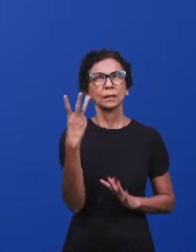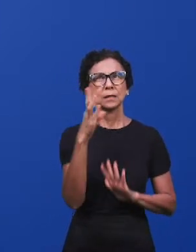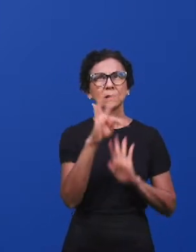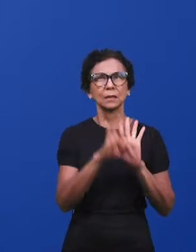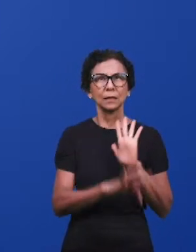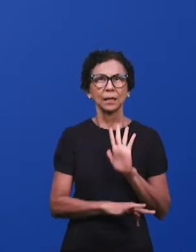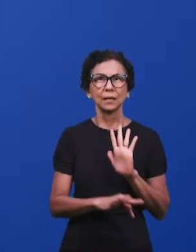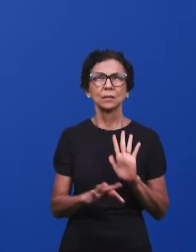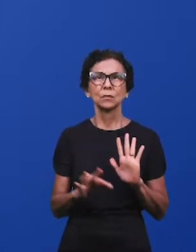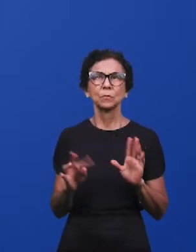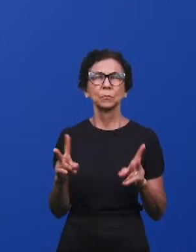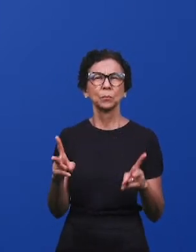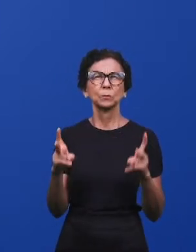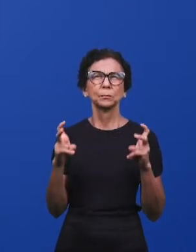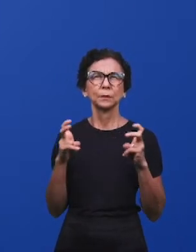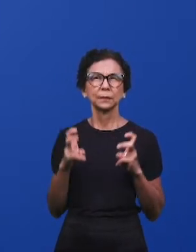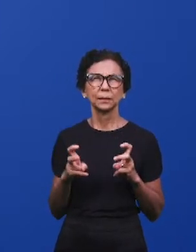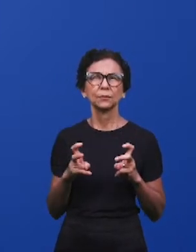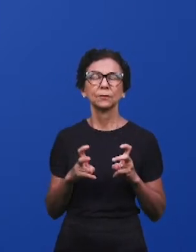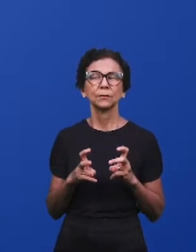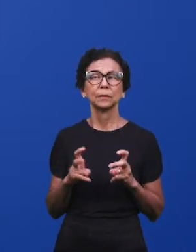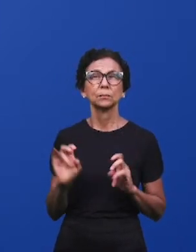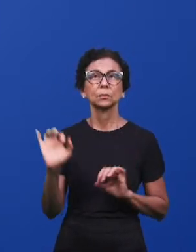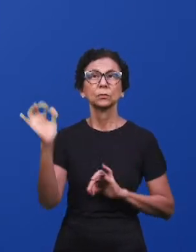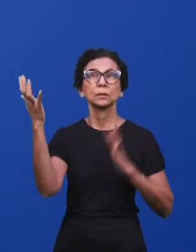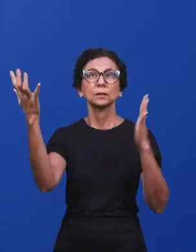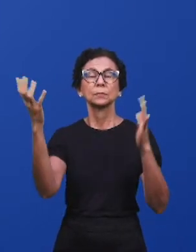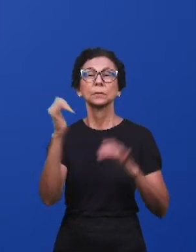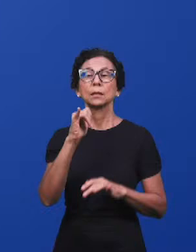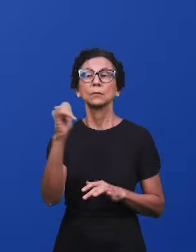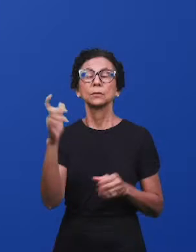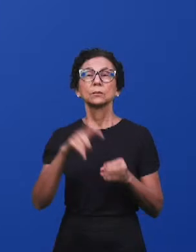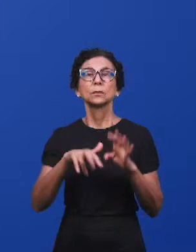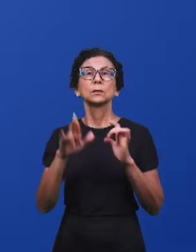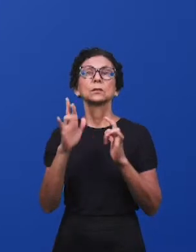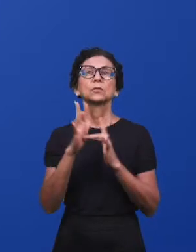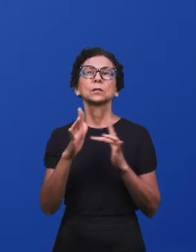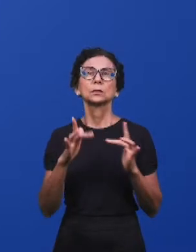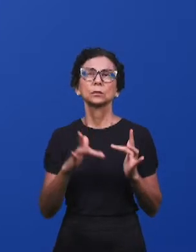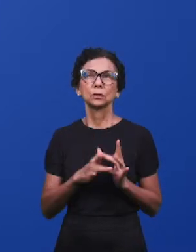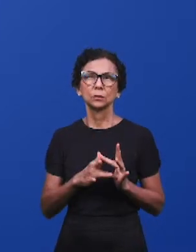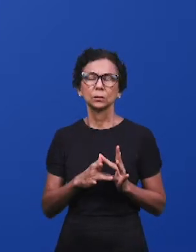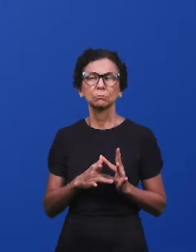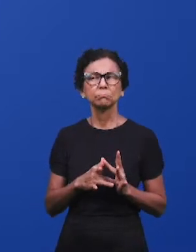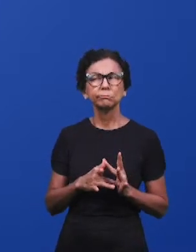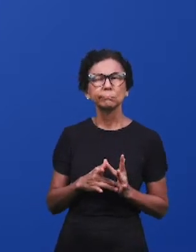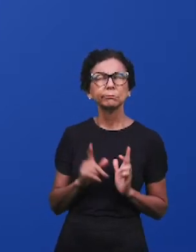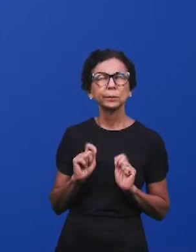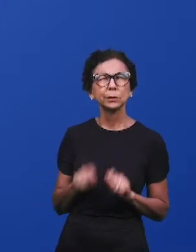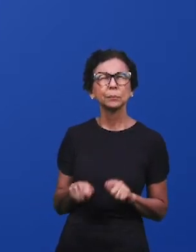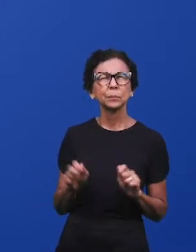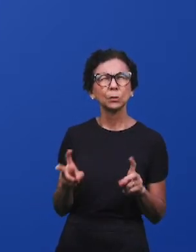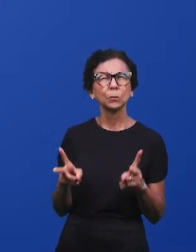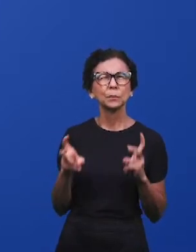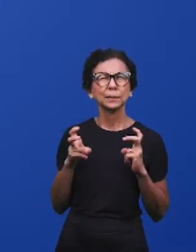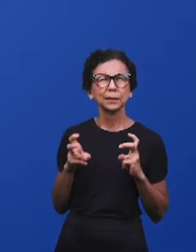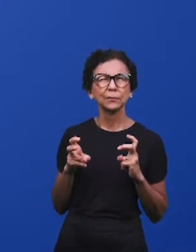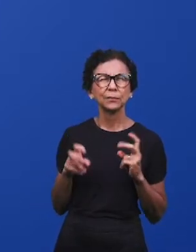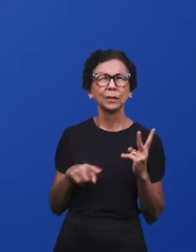individuare i segni e gli avvenimenti sul ritorno del Signore Gesù. Osserviamo che ci sono 2 periodi,